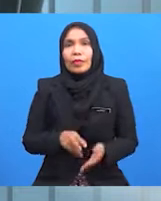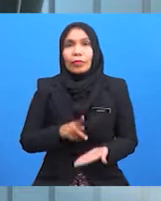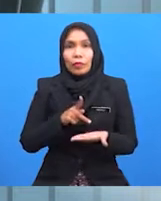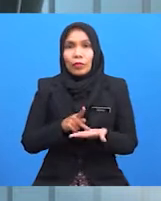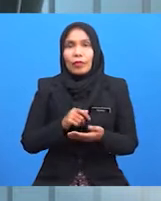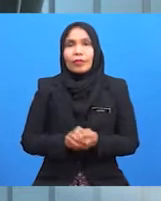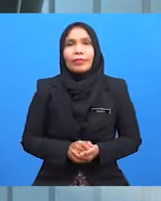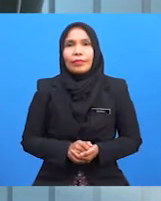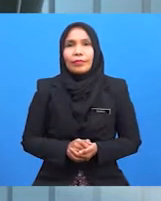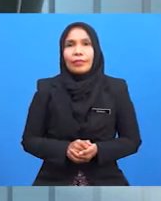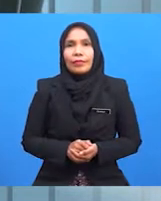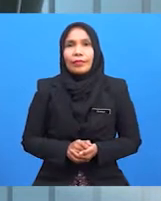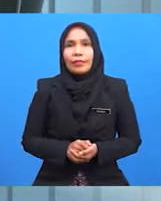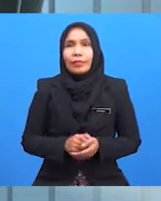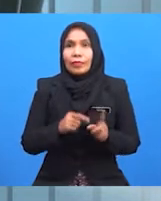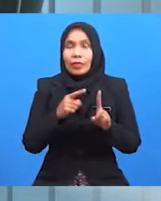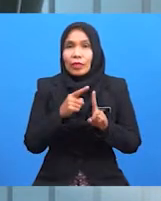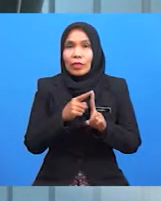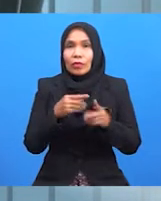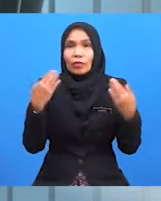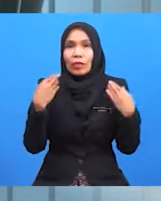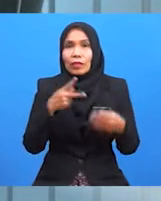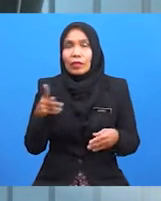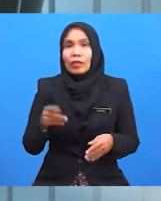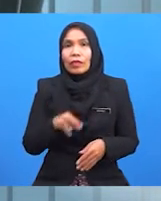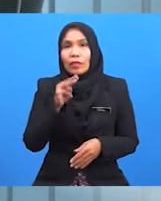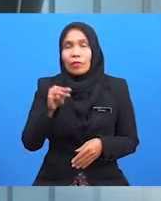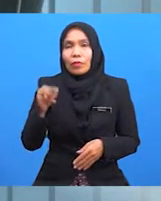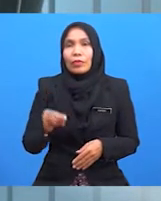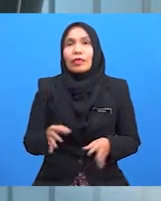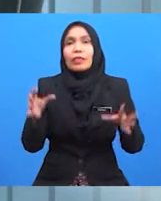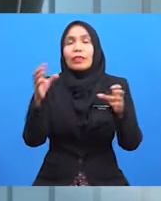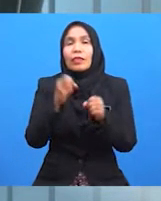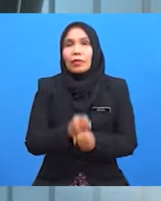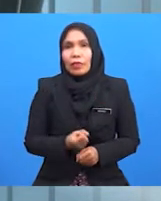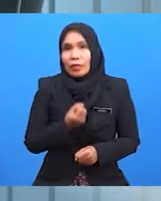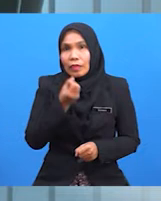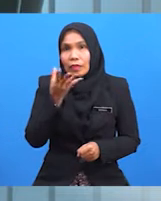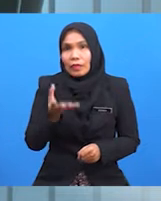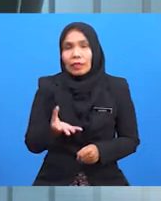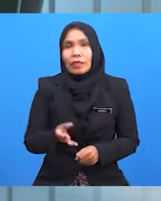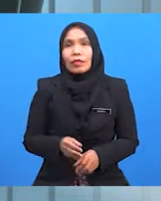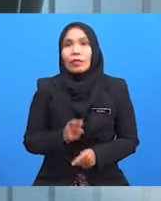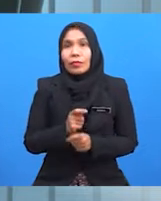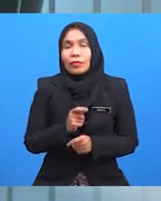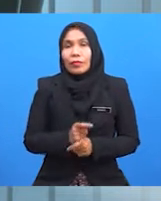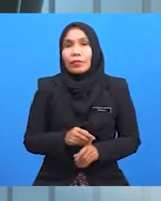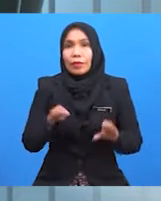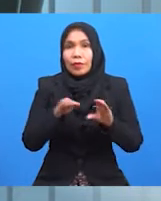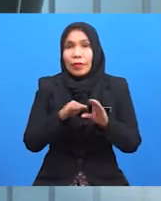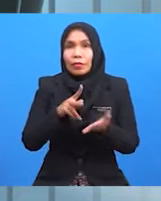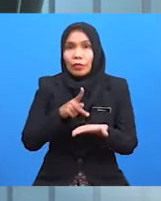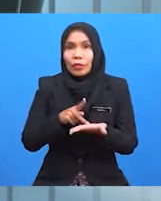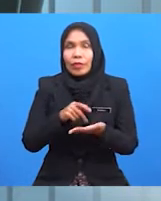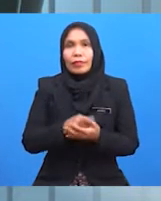Pertama sekali, adakah murid dapat menyatakan kesemua fungsi bank pusat yang telah kita pelajari sebentar